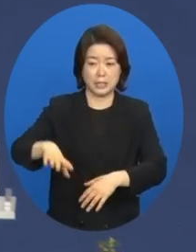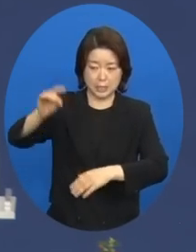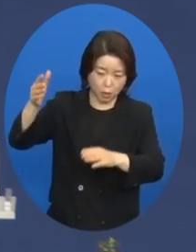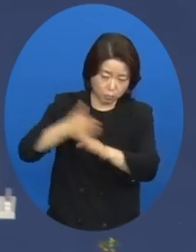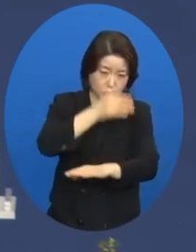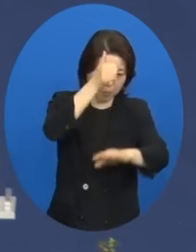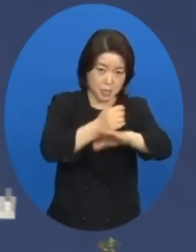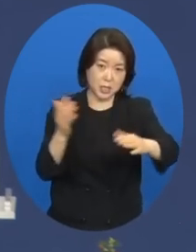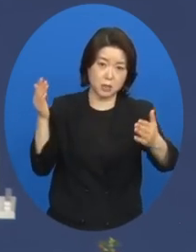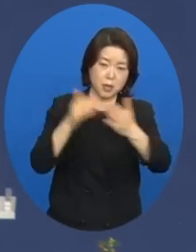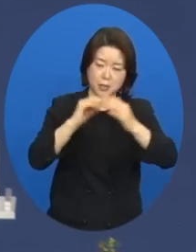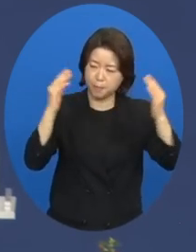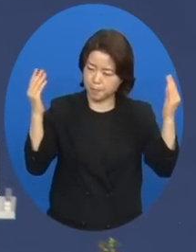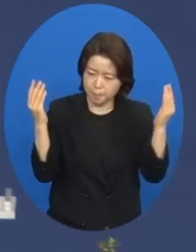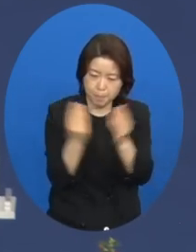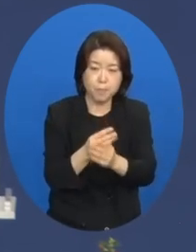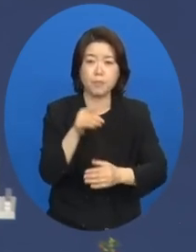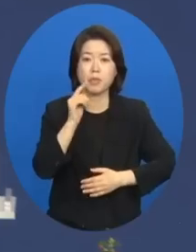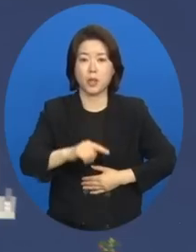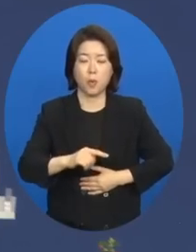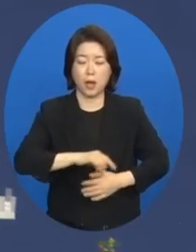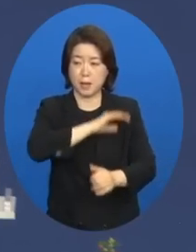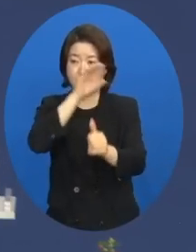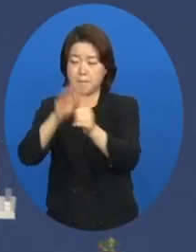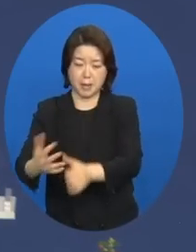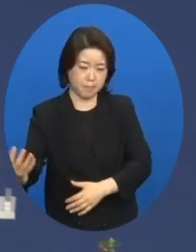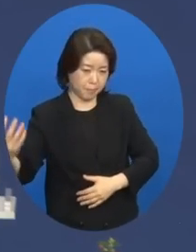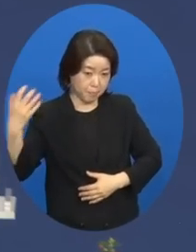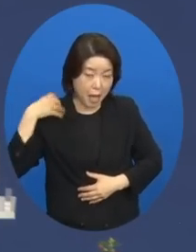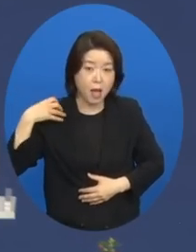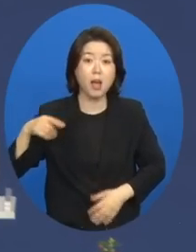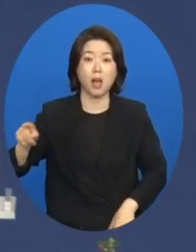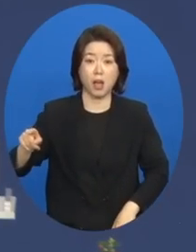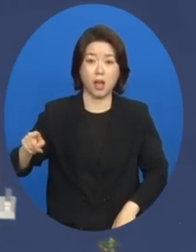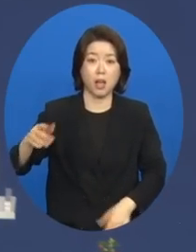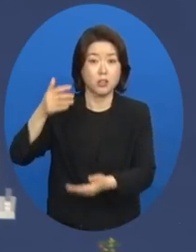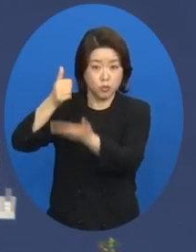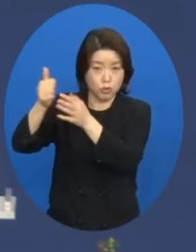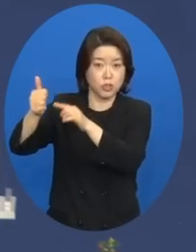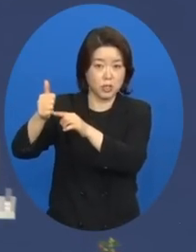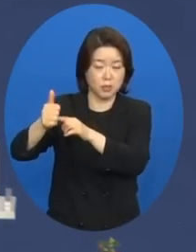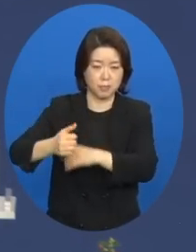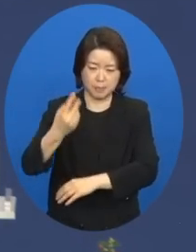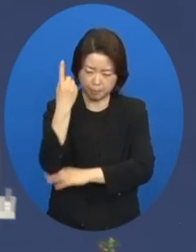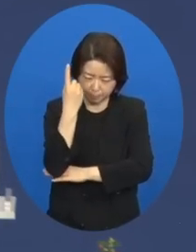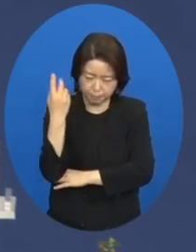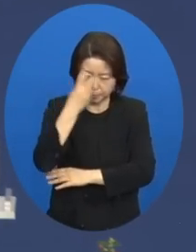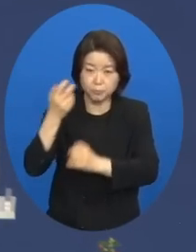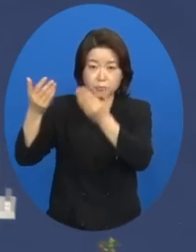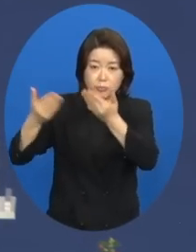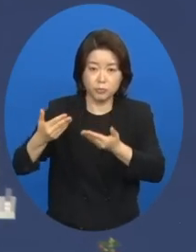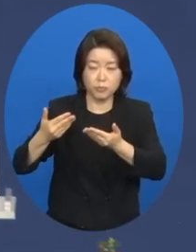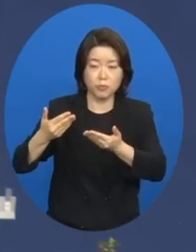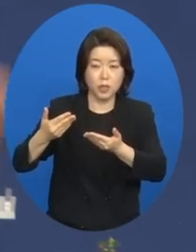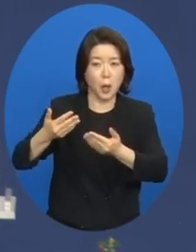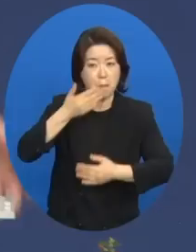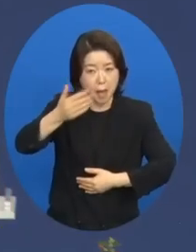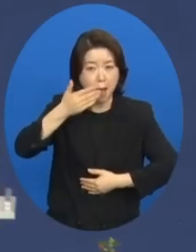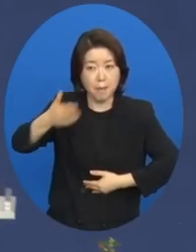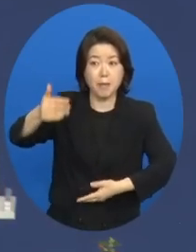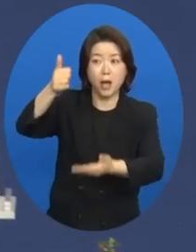끝까지 완벽하게 맡아주시고 책임져 주시고 그리고 지켜주실 그럴 수 있는